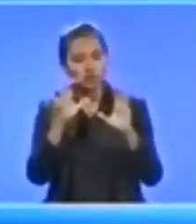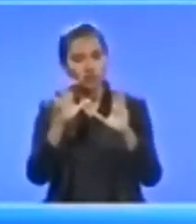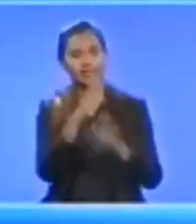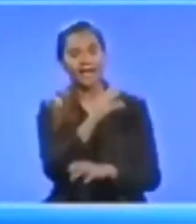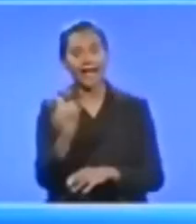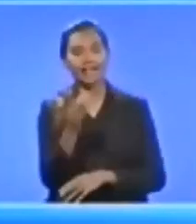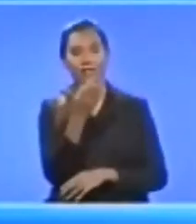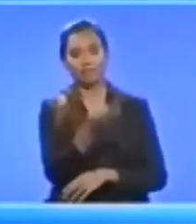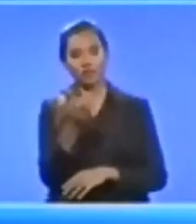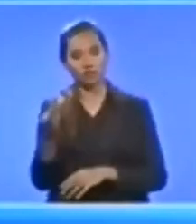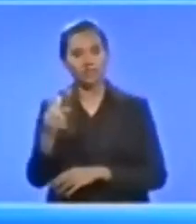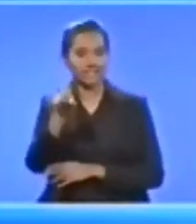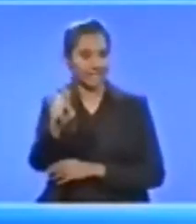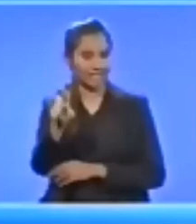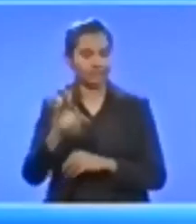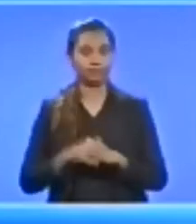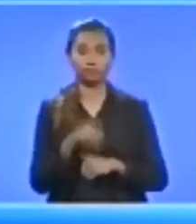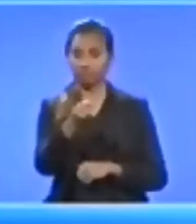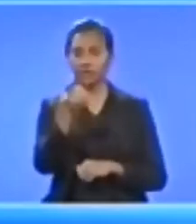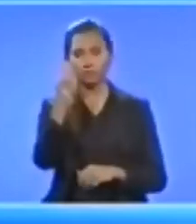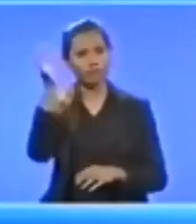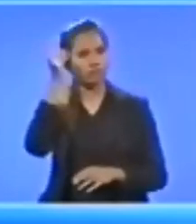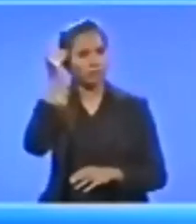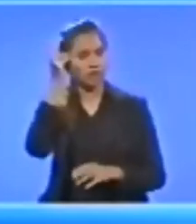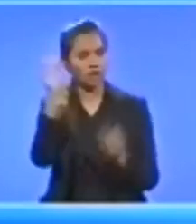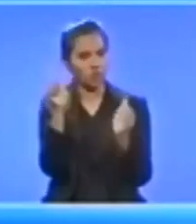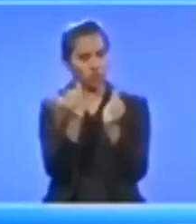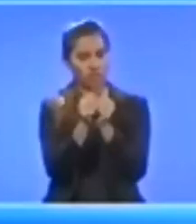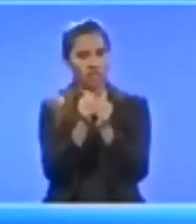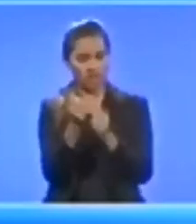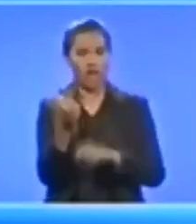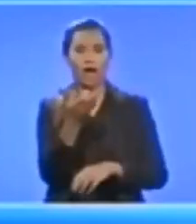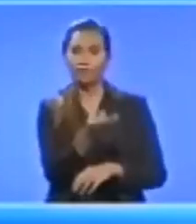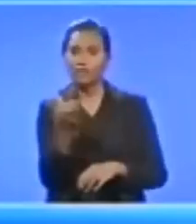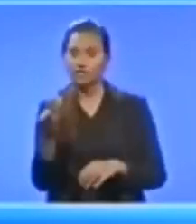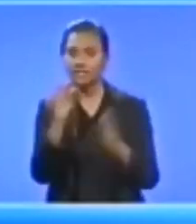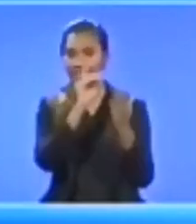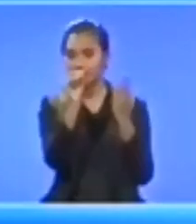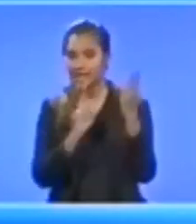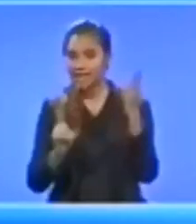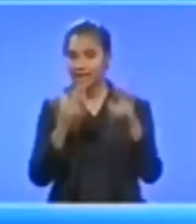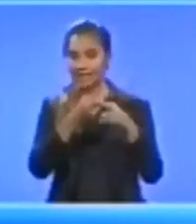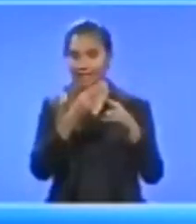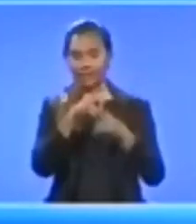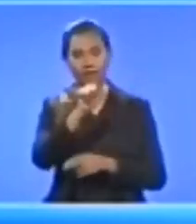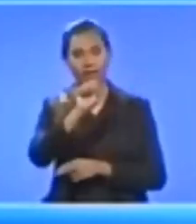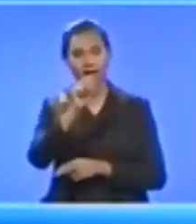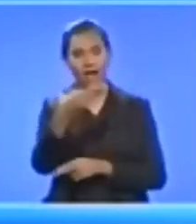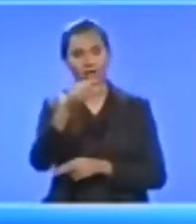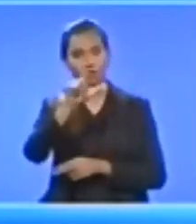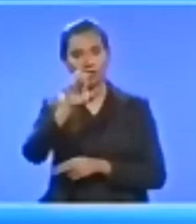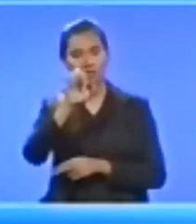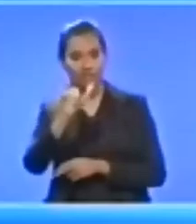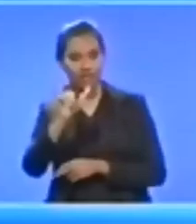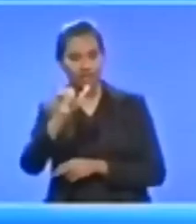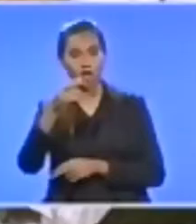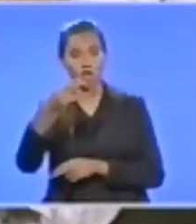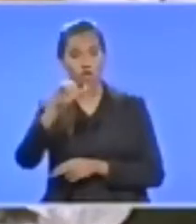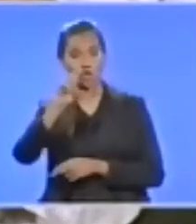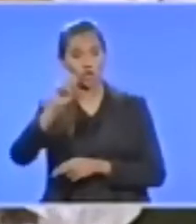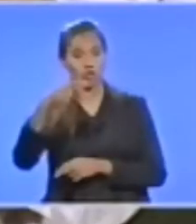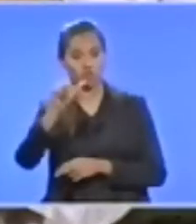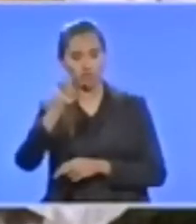pasti kenal dengan pereka fashion Ashley Isham. Beliau pereka terkenal di London.